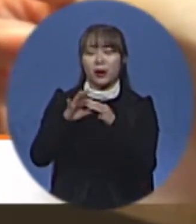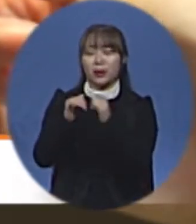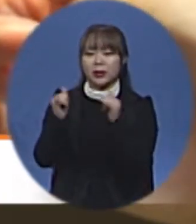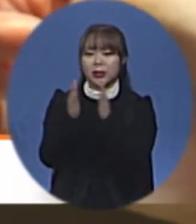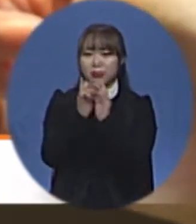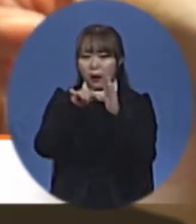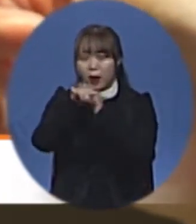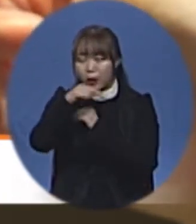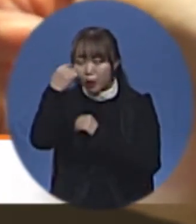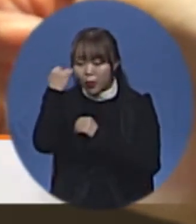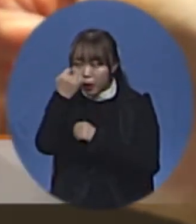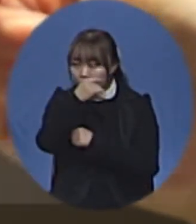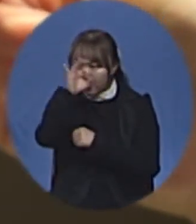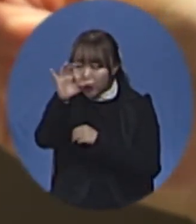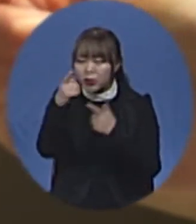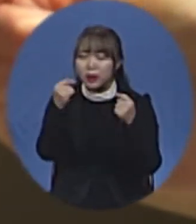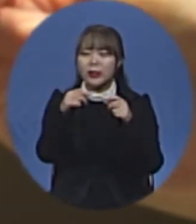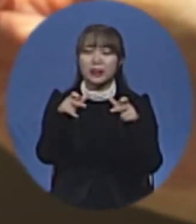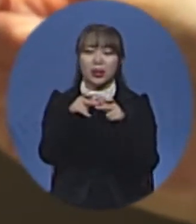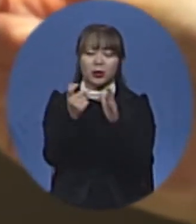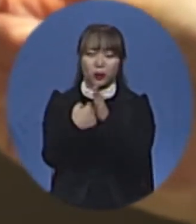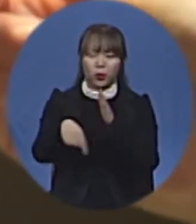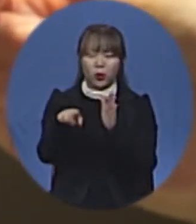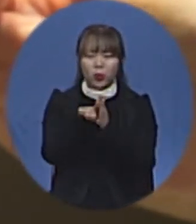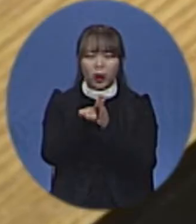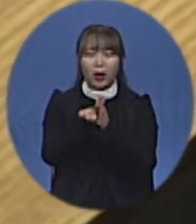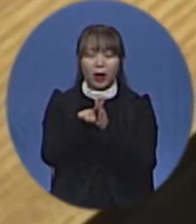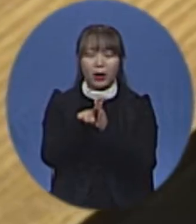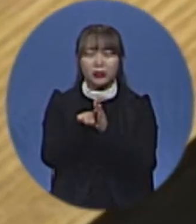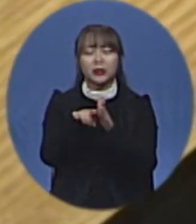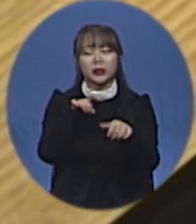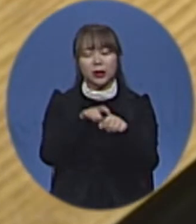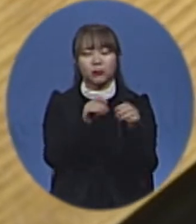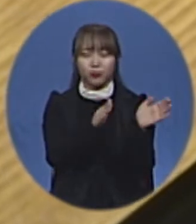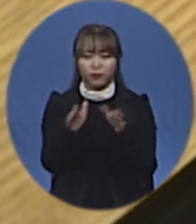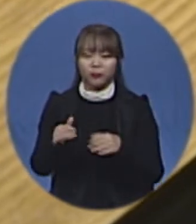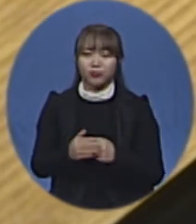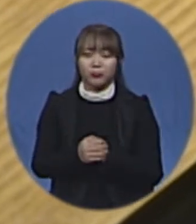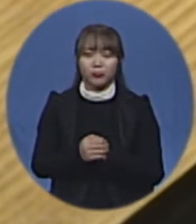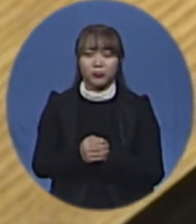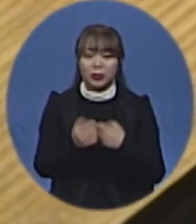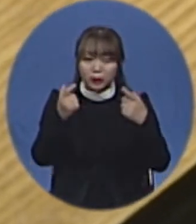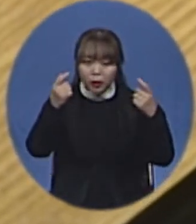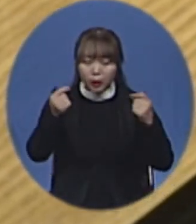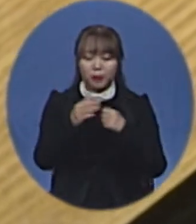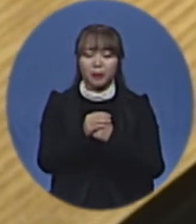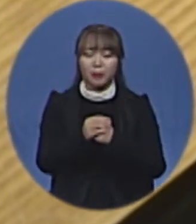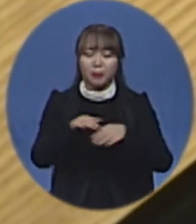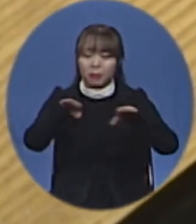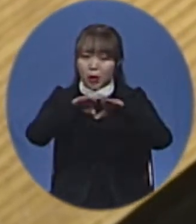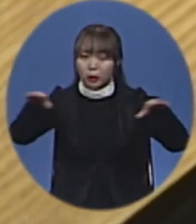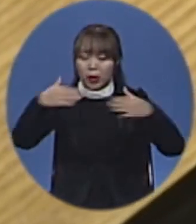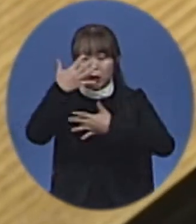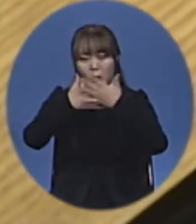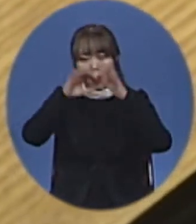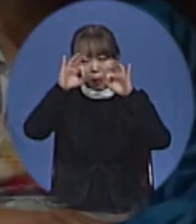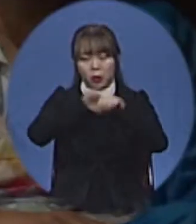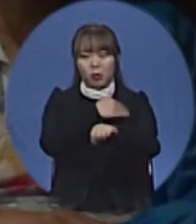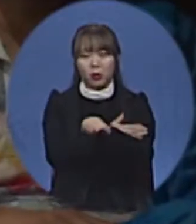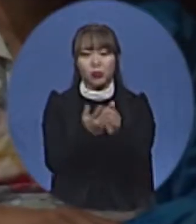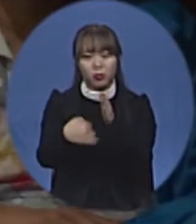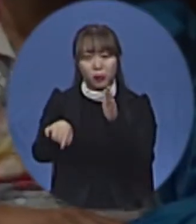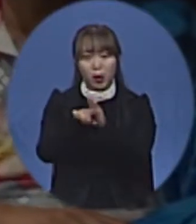현장 검증 뒤 당사자들을 위한 시간으로 마련됐습니다. 이처럼 평등한 영화 관람권을